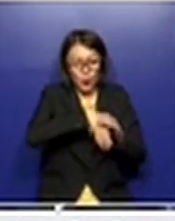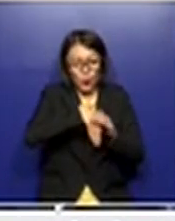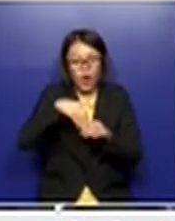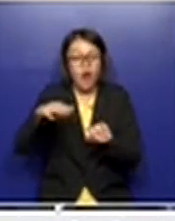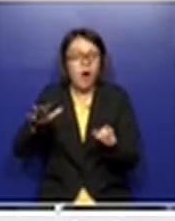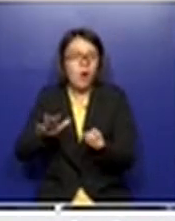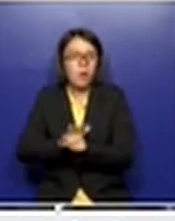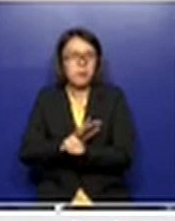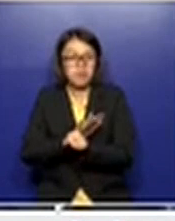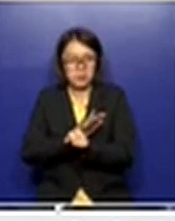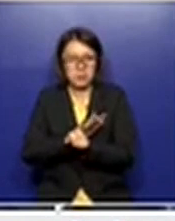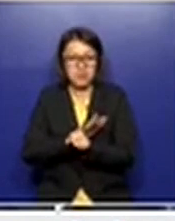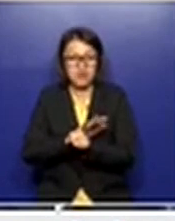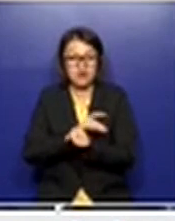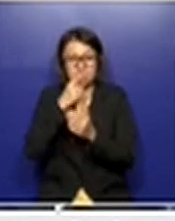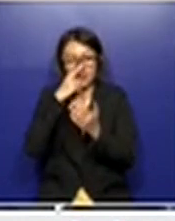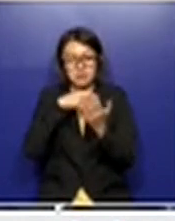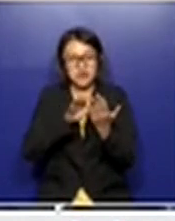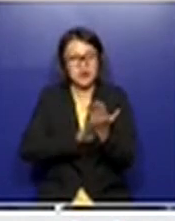ทั้งประเทศ